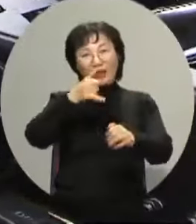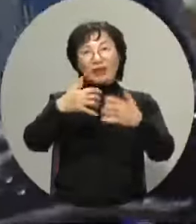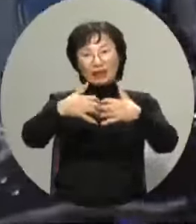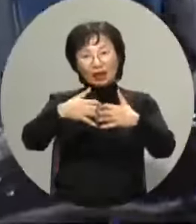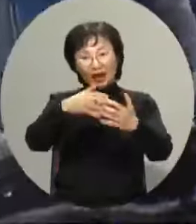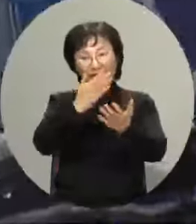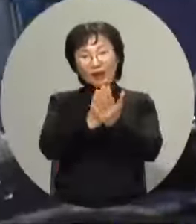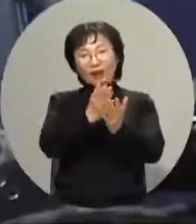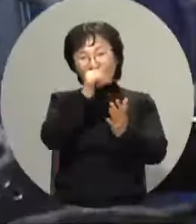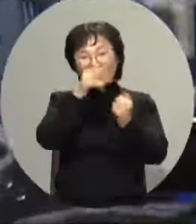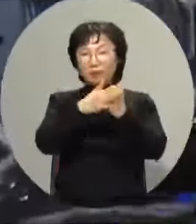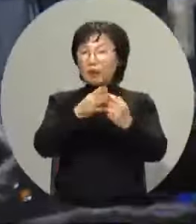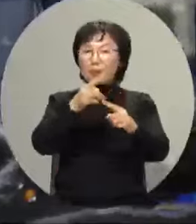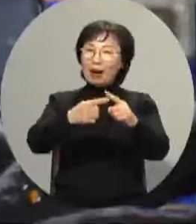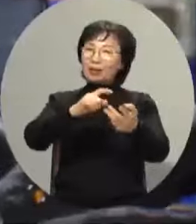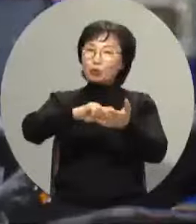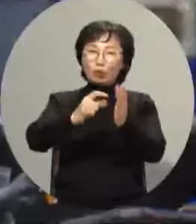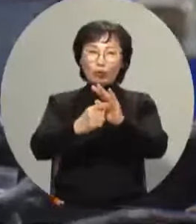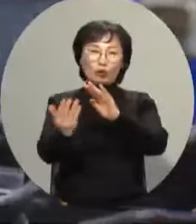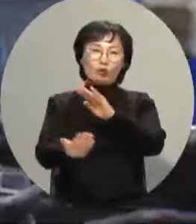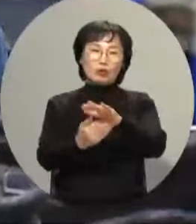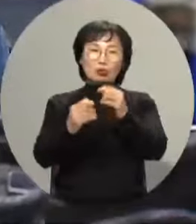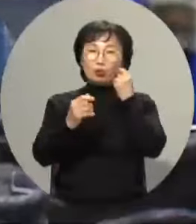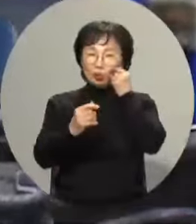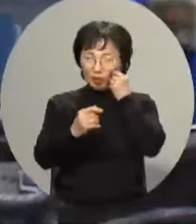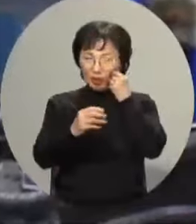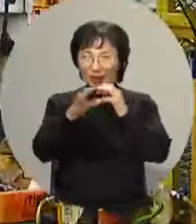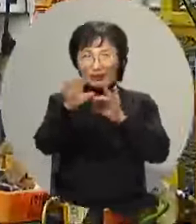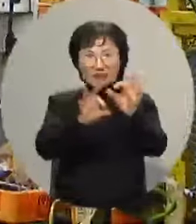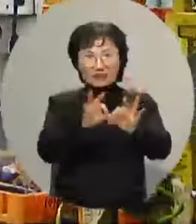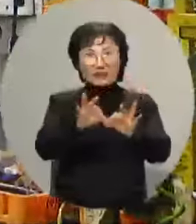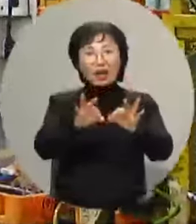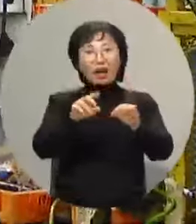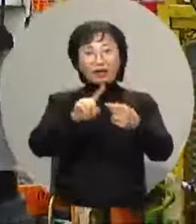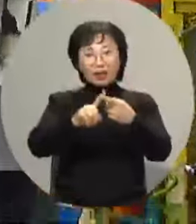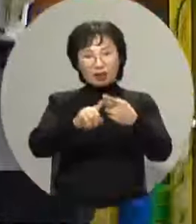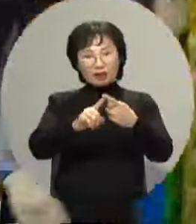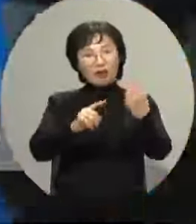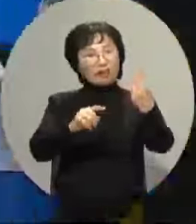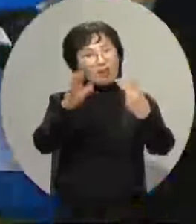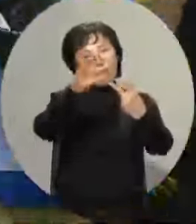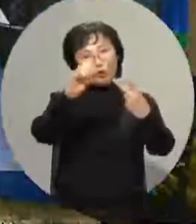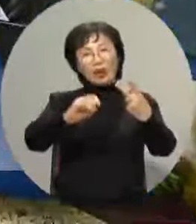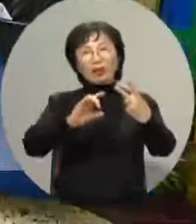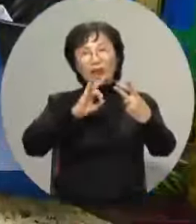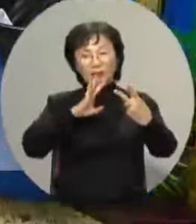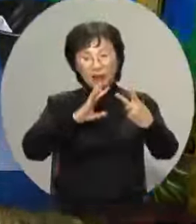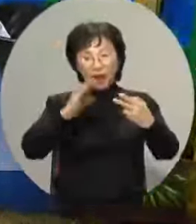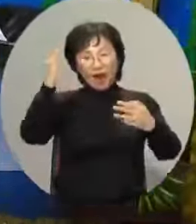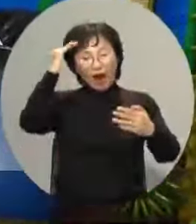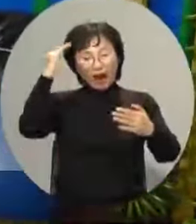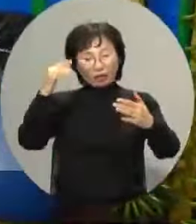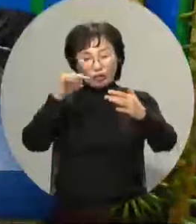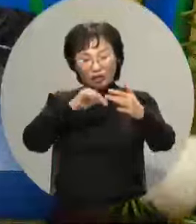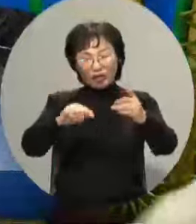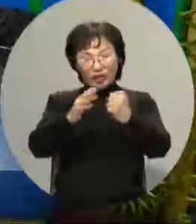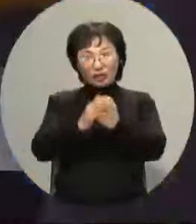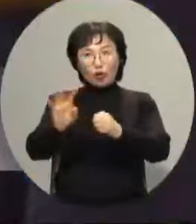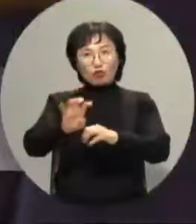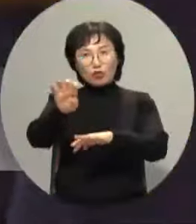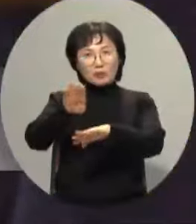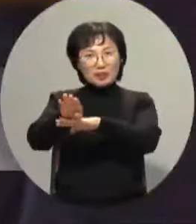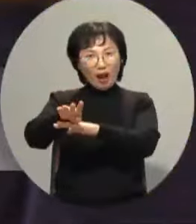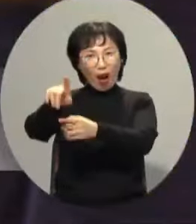절반에도 미치지 못한 겁니다. 전 세계 시장 점유율도 고작 2% 수준. 텃밭인 국내에서조차 유럽산